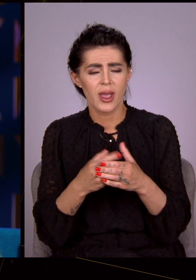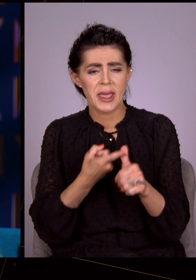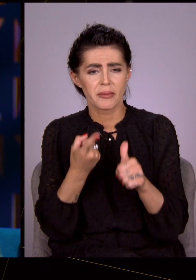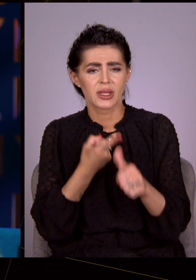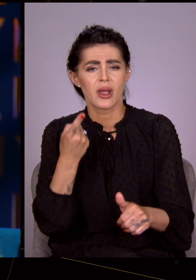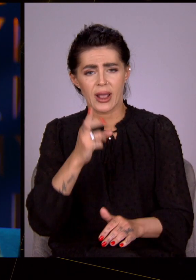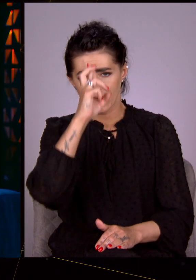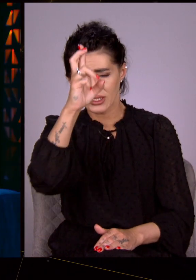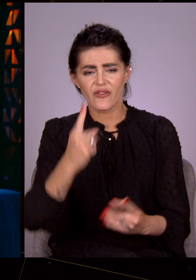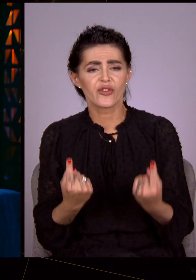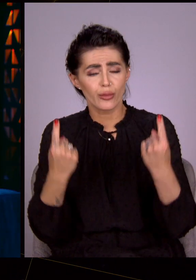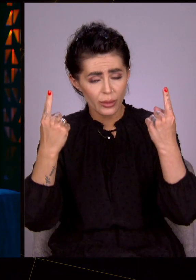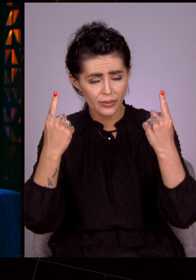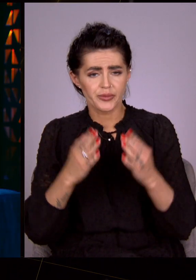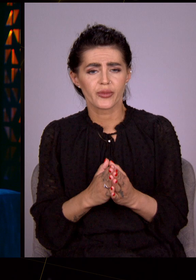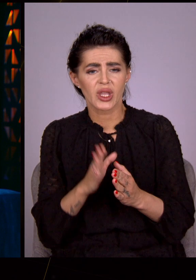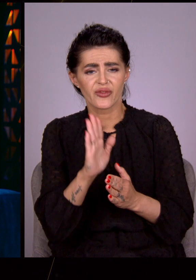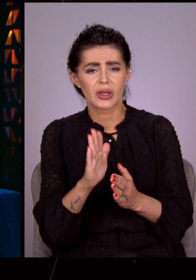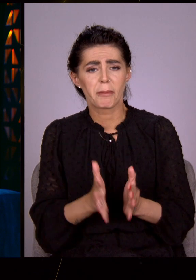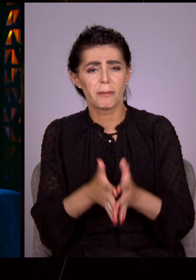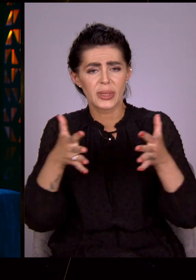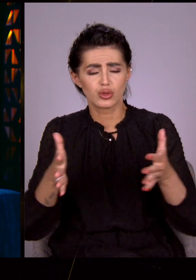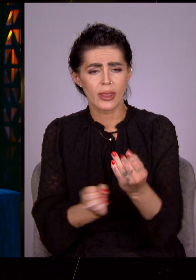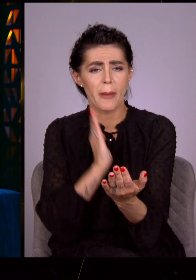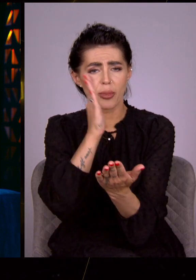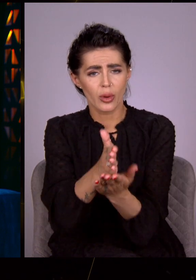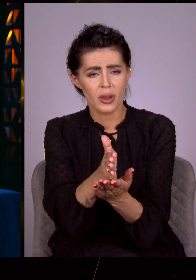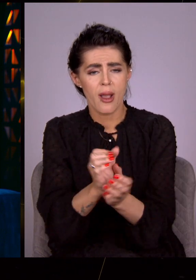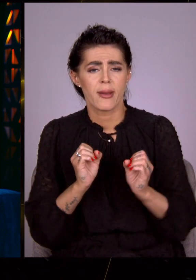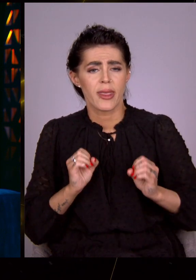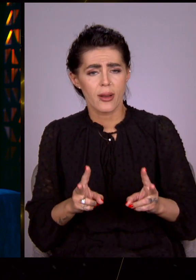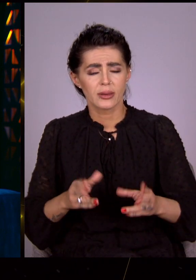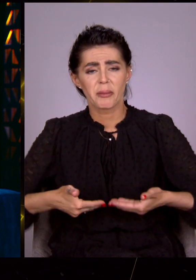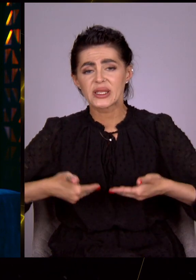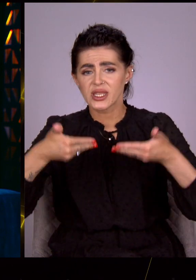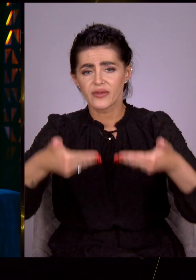Великого, в більшому напрямку як представник